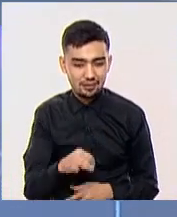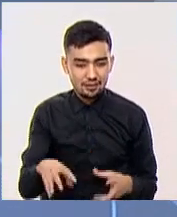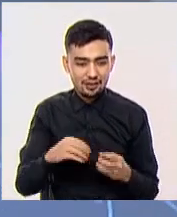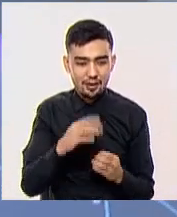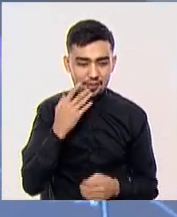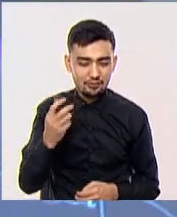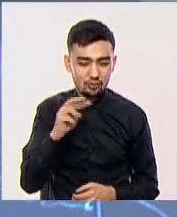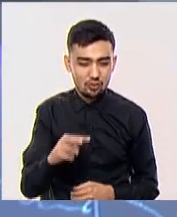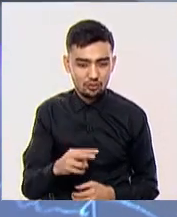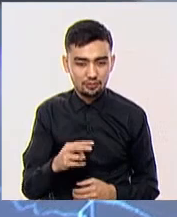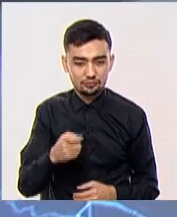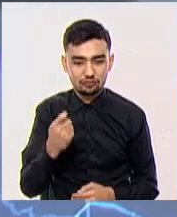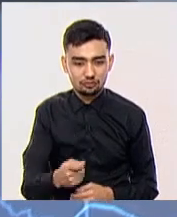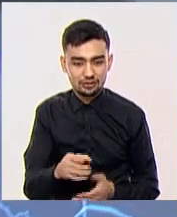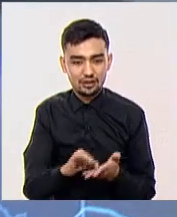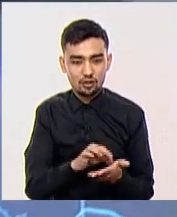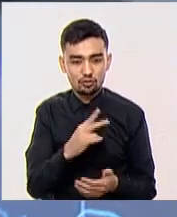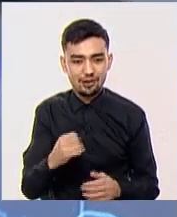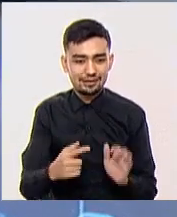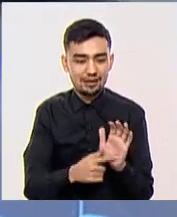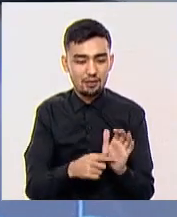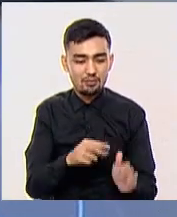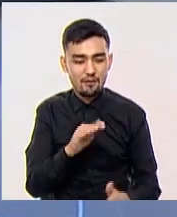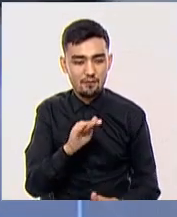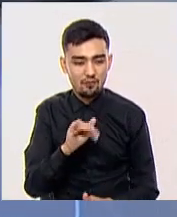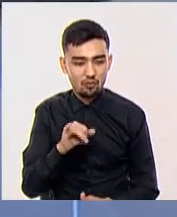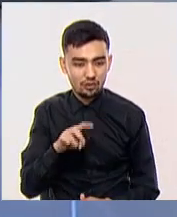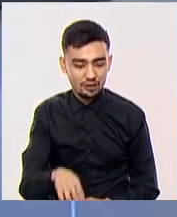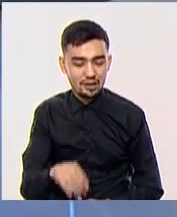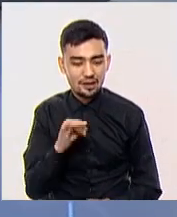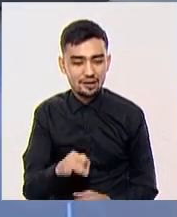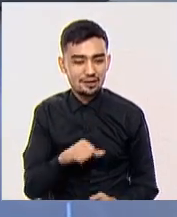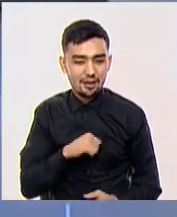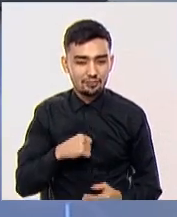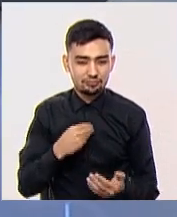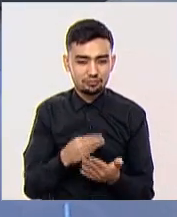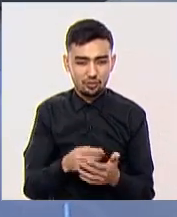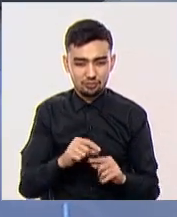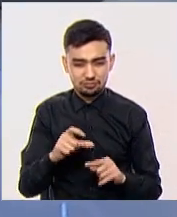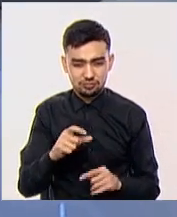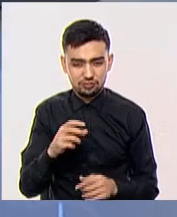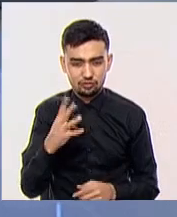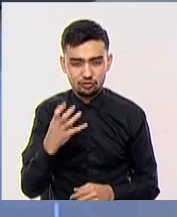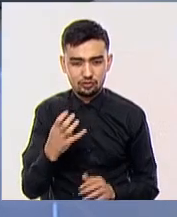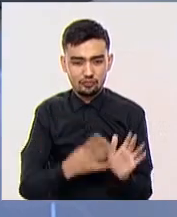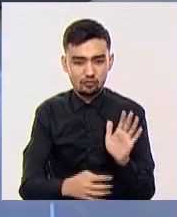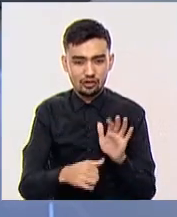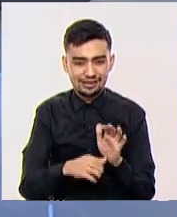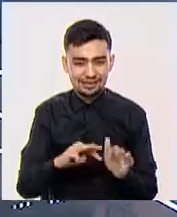американская валюта подешевела сразу на 7 пунктов в обменниках самая высокая цена за доллар 496